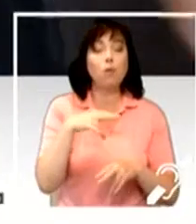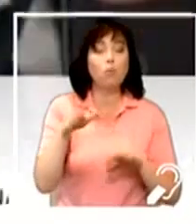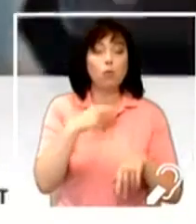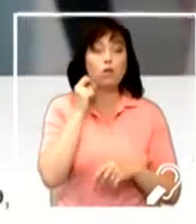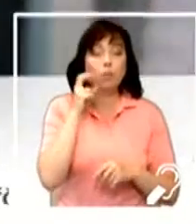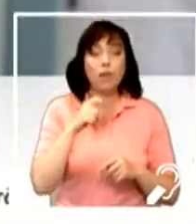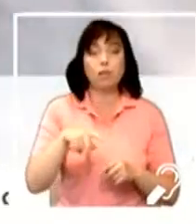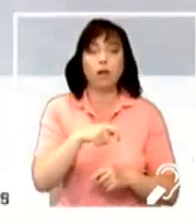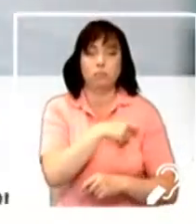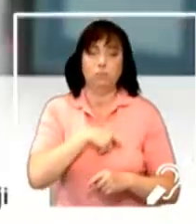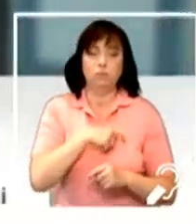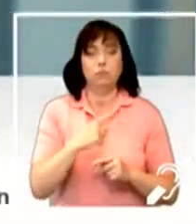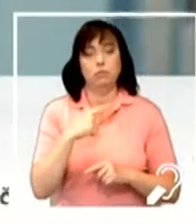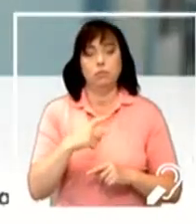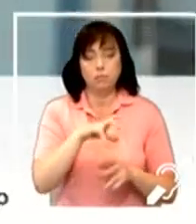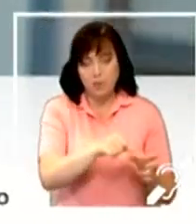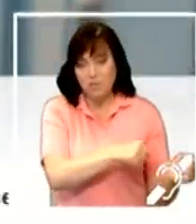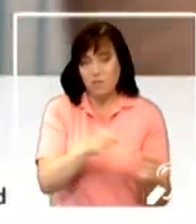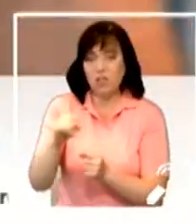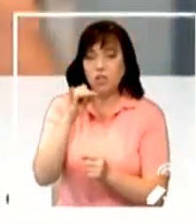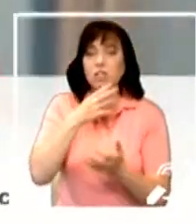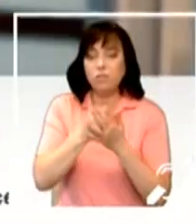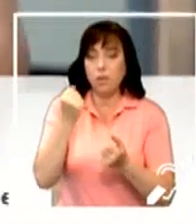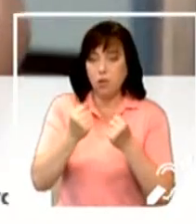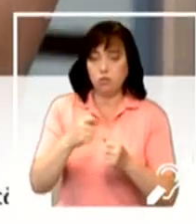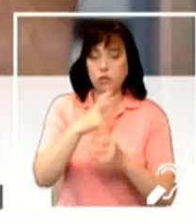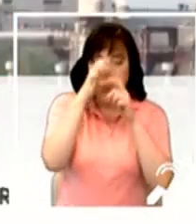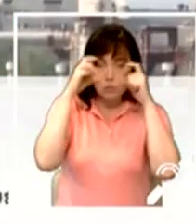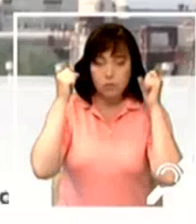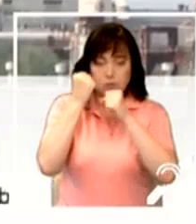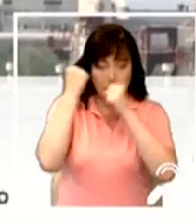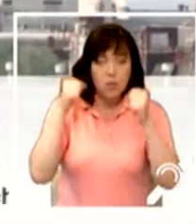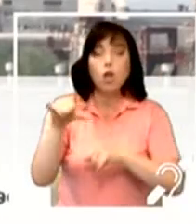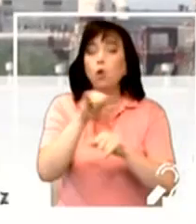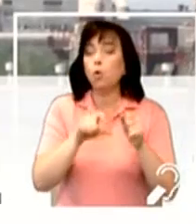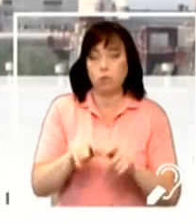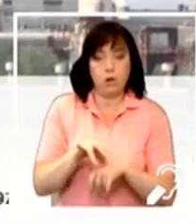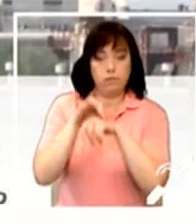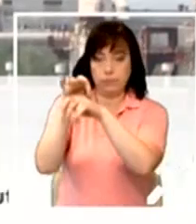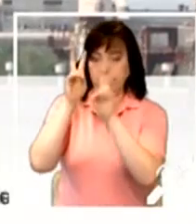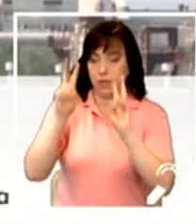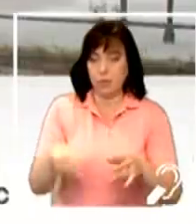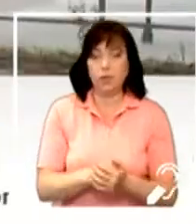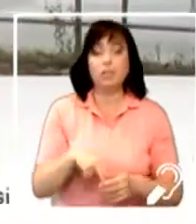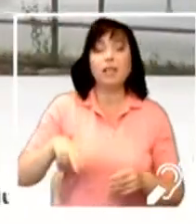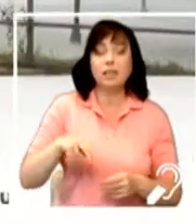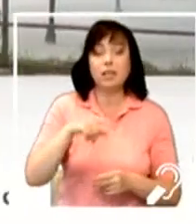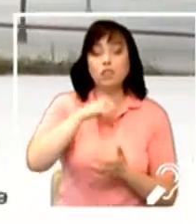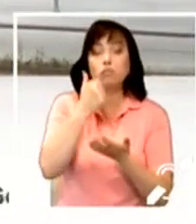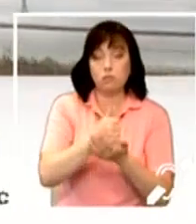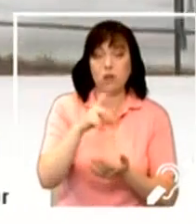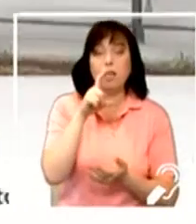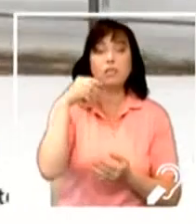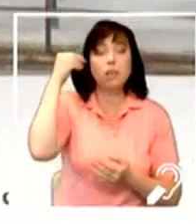patrulă în timp ce mergea spre casă. A fost scos din mașina personală, legat la ochi și dus într-o locație necunoscută. Directorul general de la Zaporojie